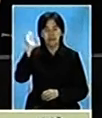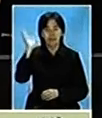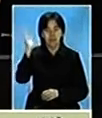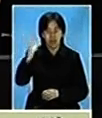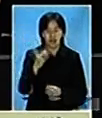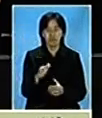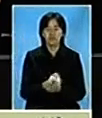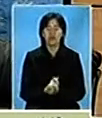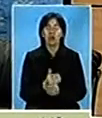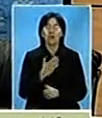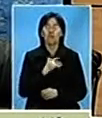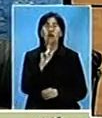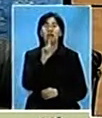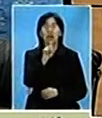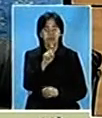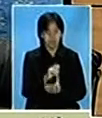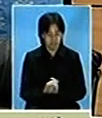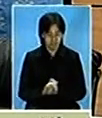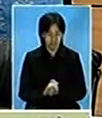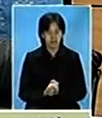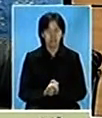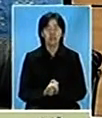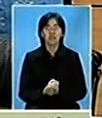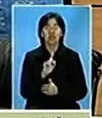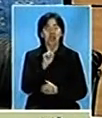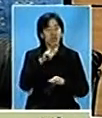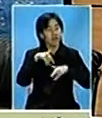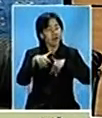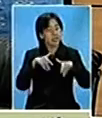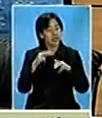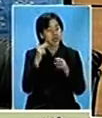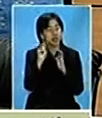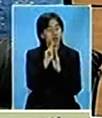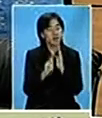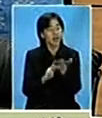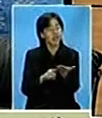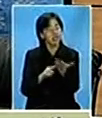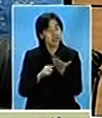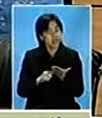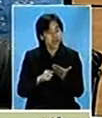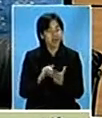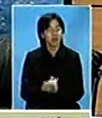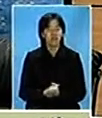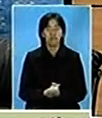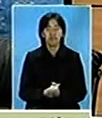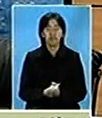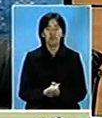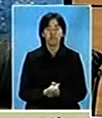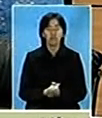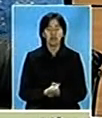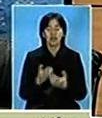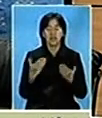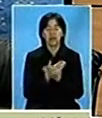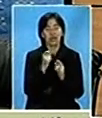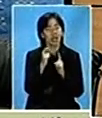ยอะแล้วนะครับผมเรียนถามในส่วนของภาคประชาชนที่เสนอกฎหมายนะครับการที่ไปเปลี่ยนค